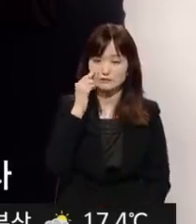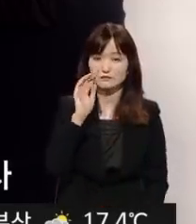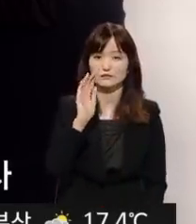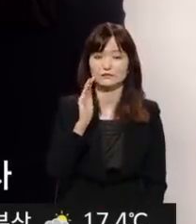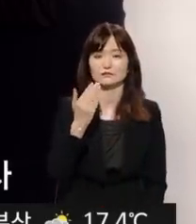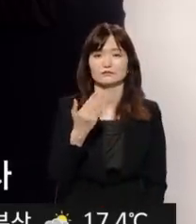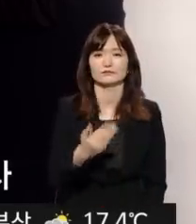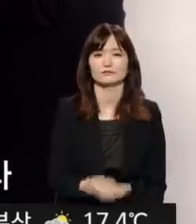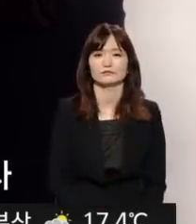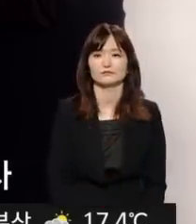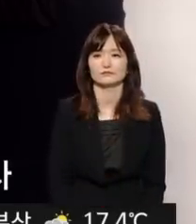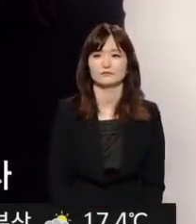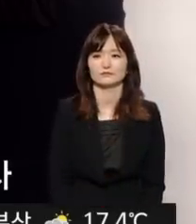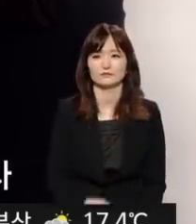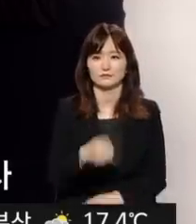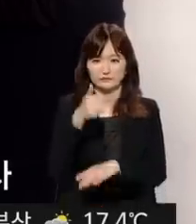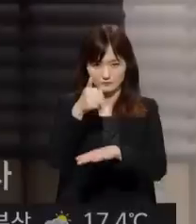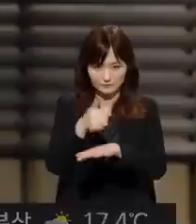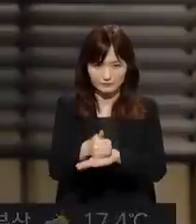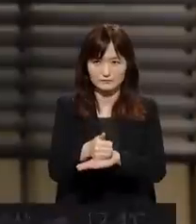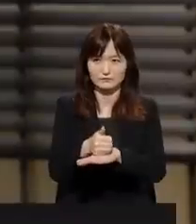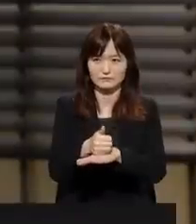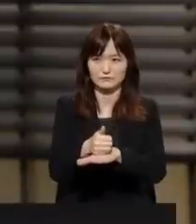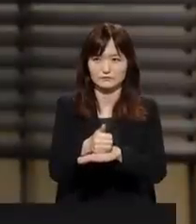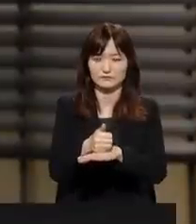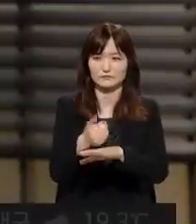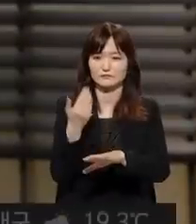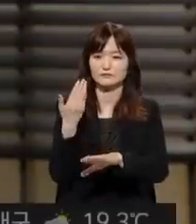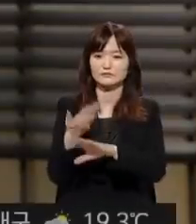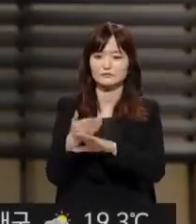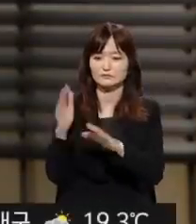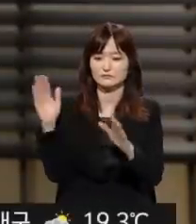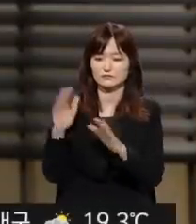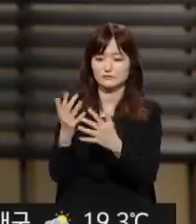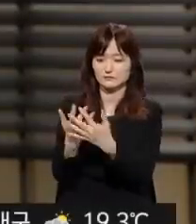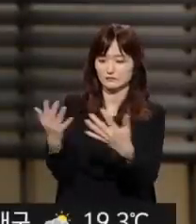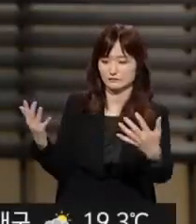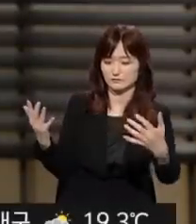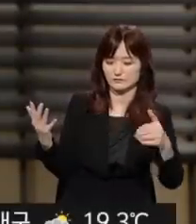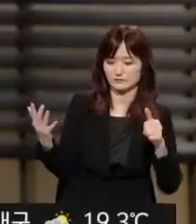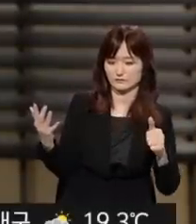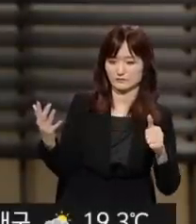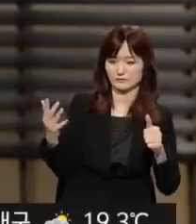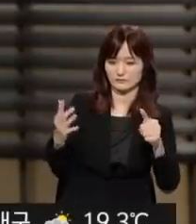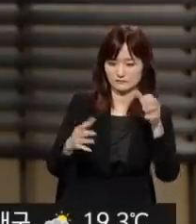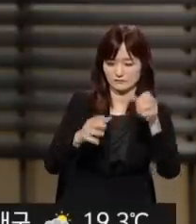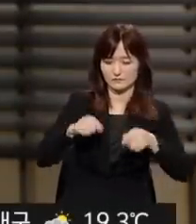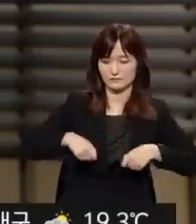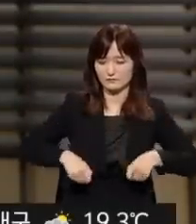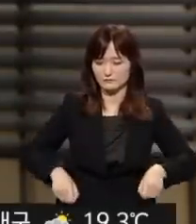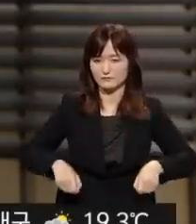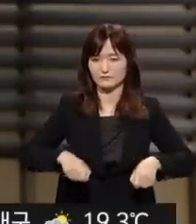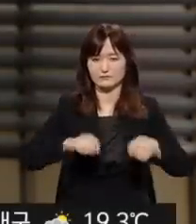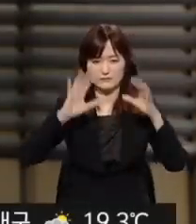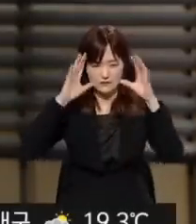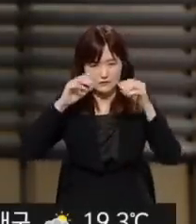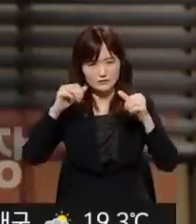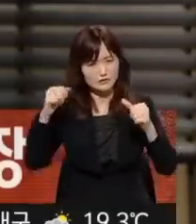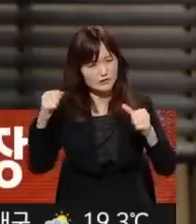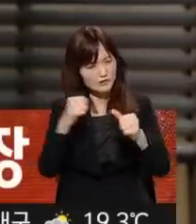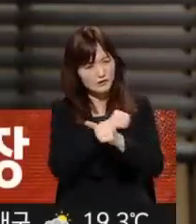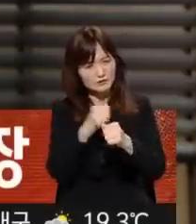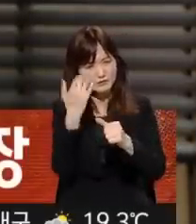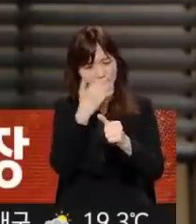것인데 그러면 결국 그게 뭐 다른 아이들 앞에서 본인이 바지를 벗어야 될 상황이니 이건 아동학대와 성추행